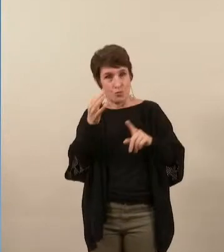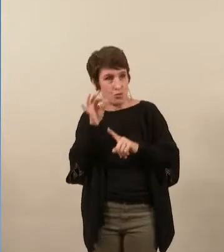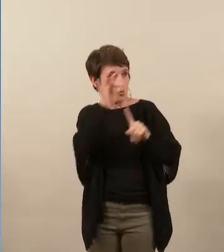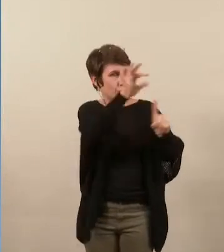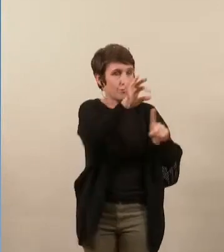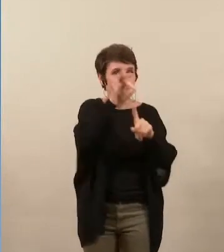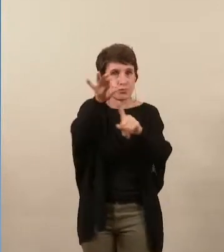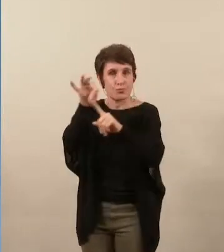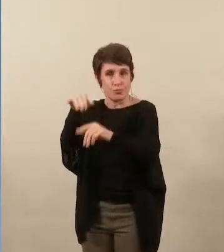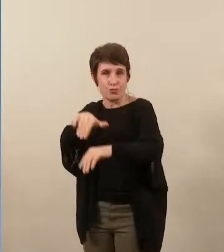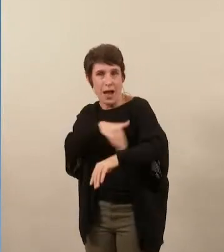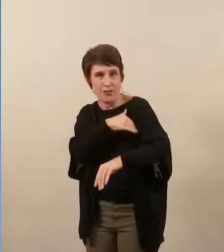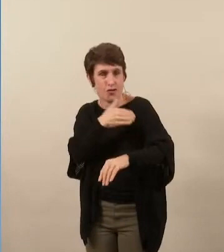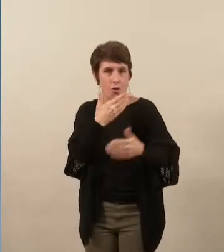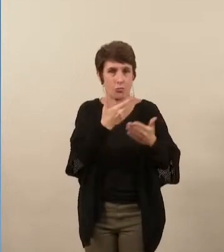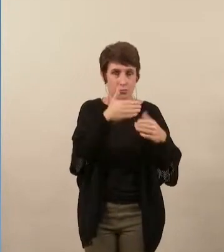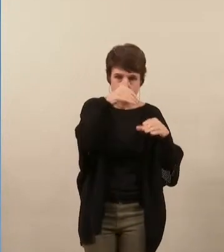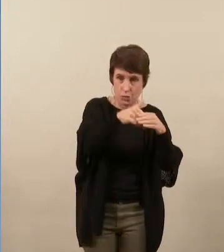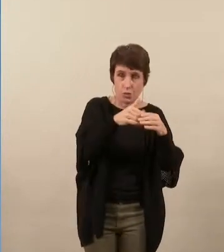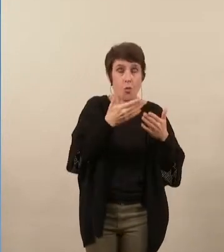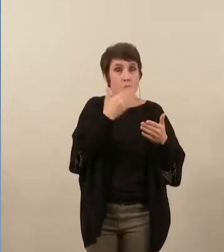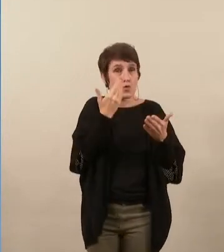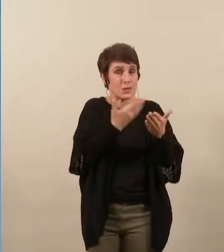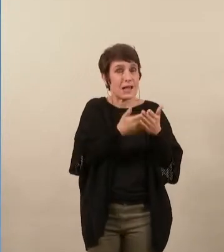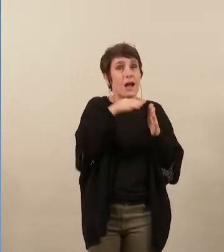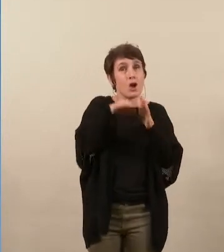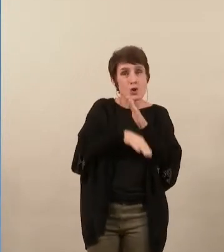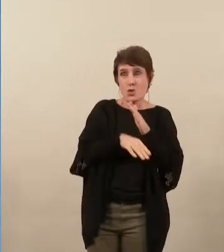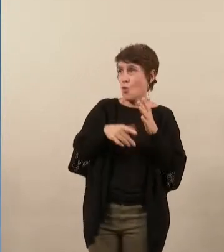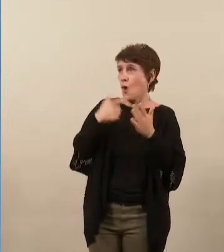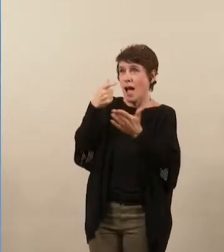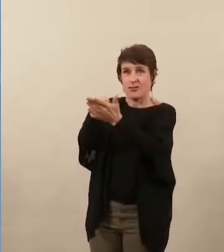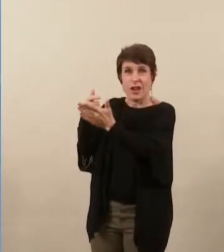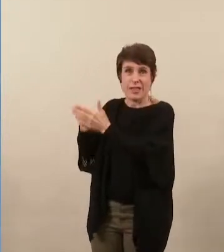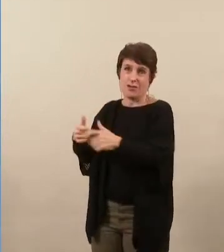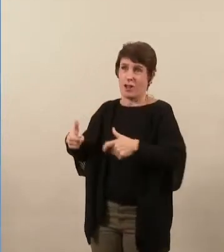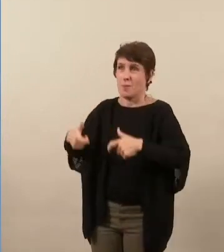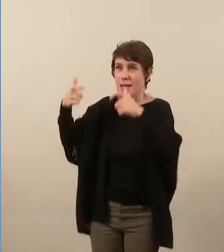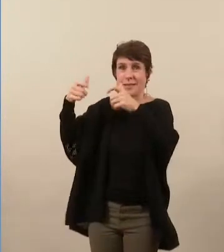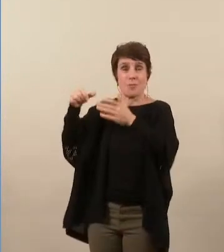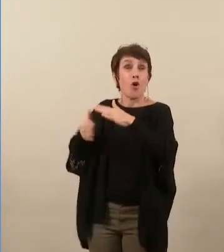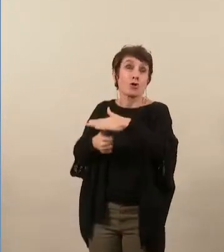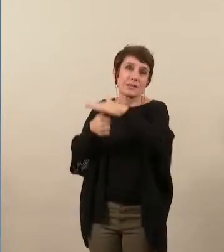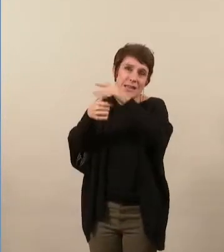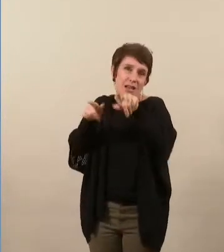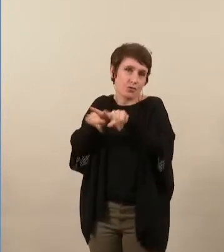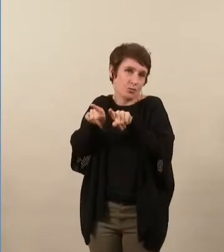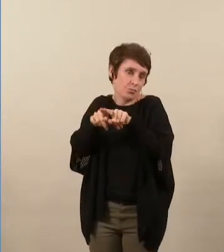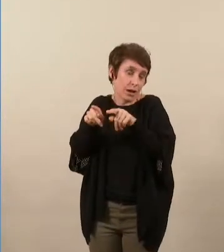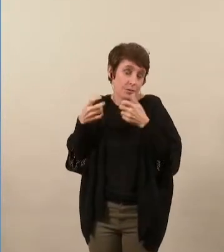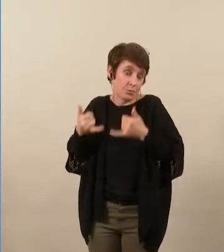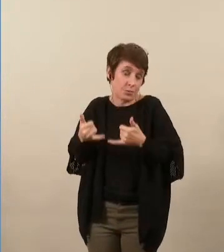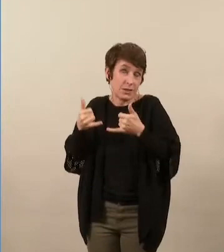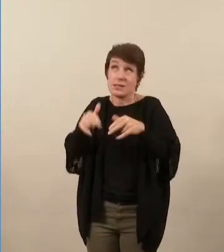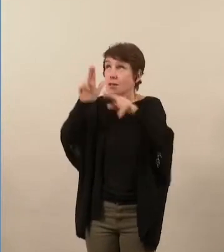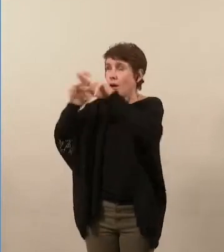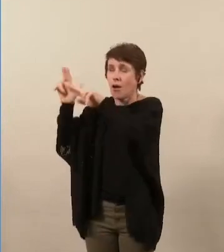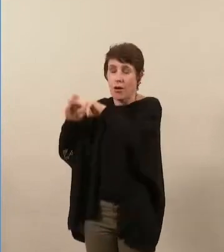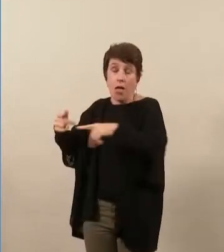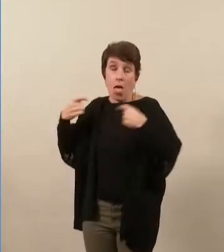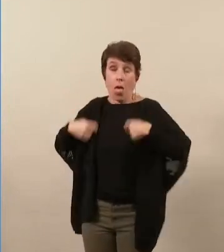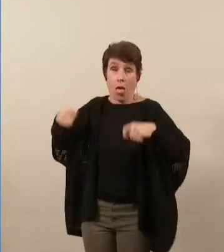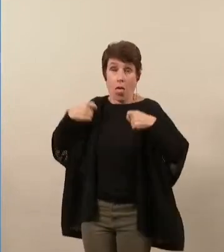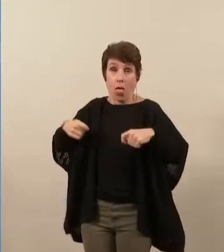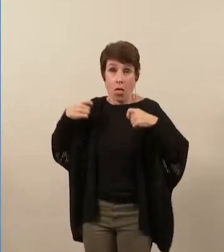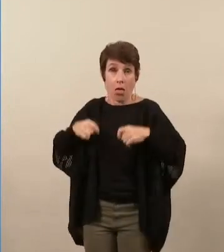d'engager de coûteuses opérations d'acquisition et rénovation de sièges. Vendre ceux dont la collectivité